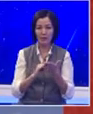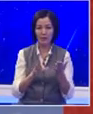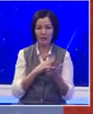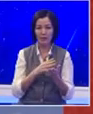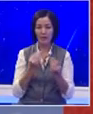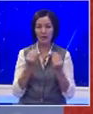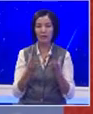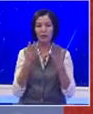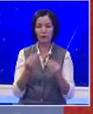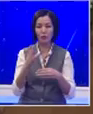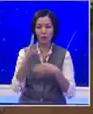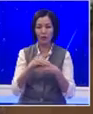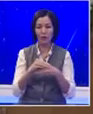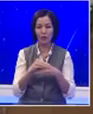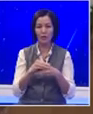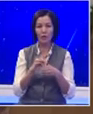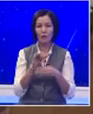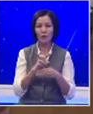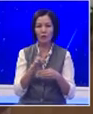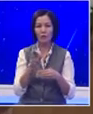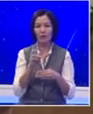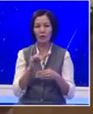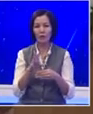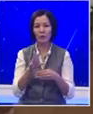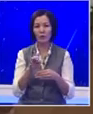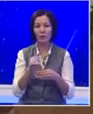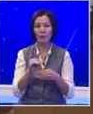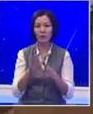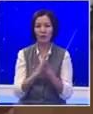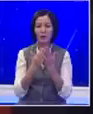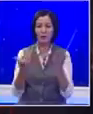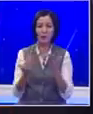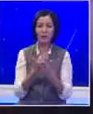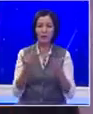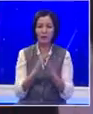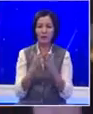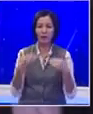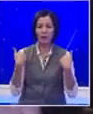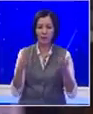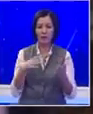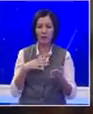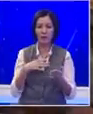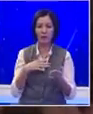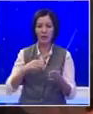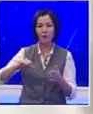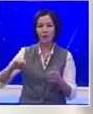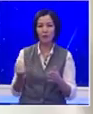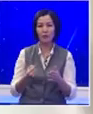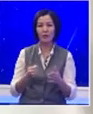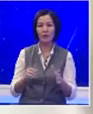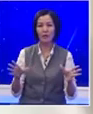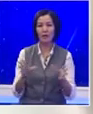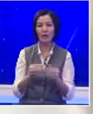танбапты. Бүгінгі кеште әуелі құс қанаты ғұмырым атты жыр жинағының тұсауы кесілді. Әрі қарулас серіктеріне арнаған